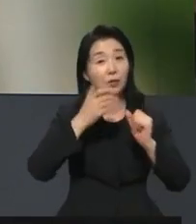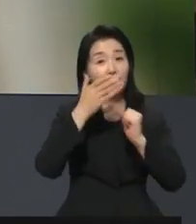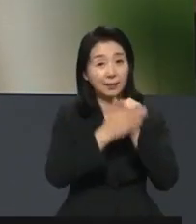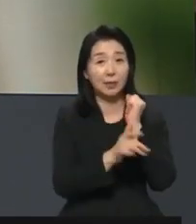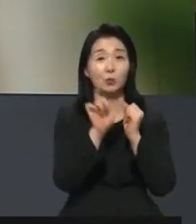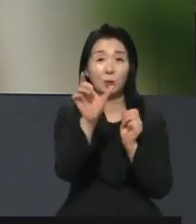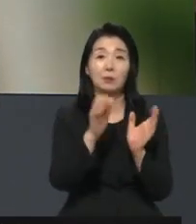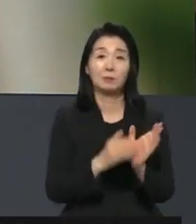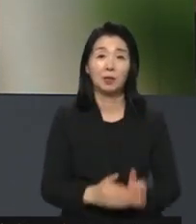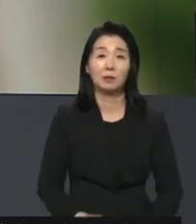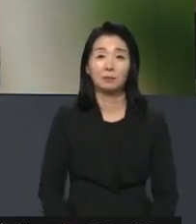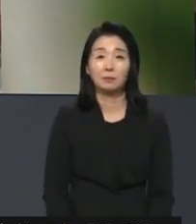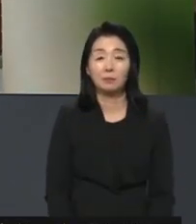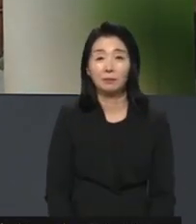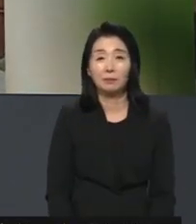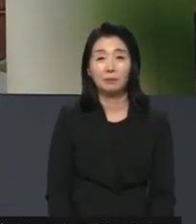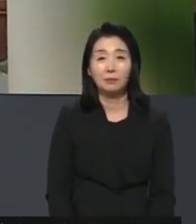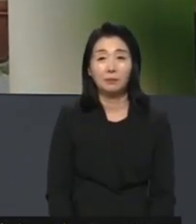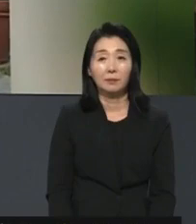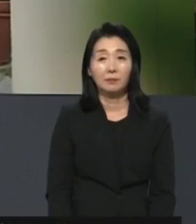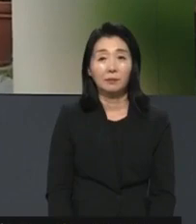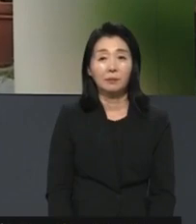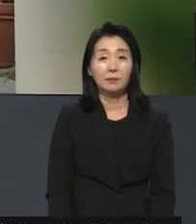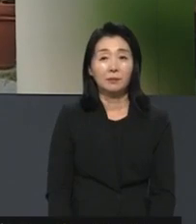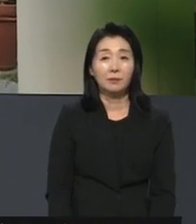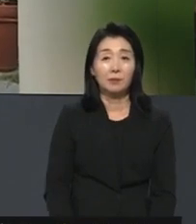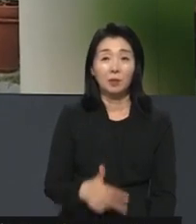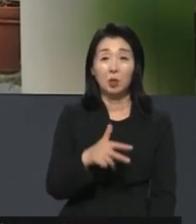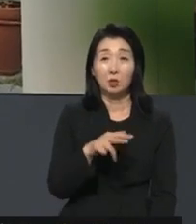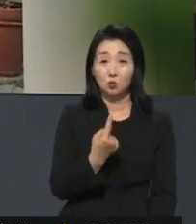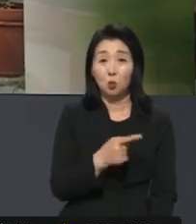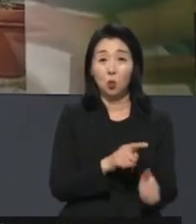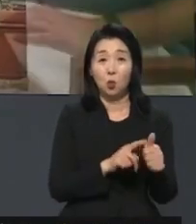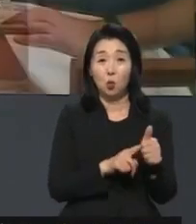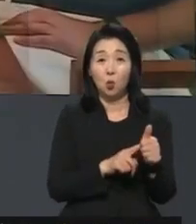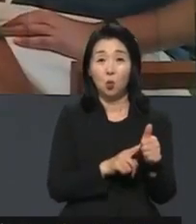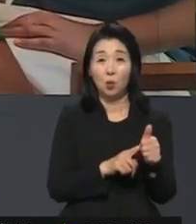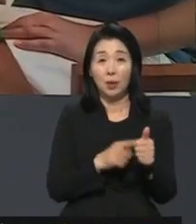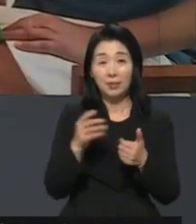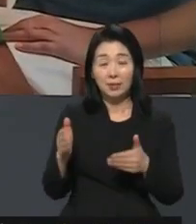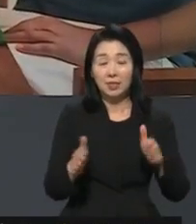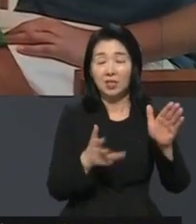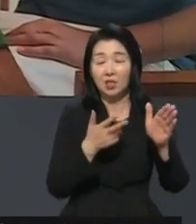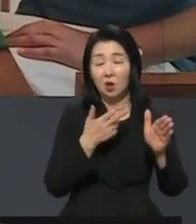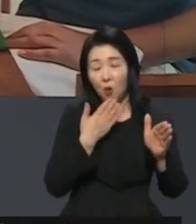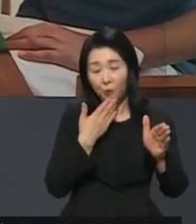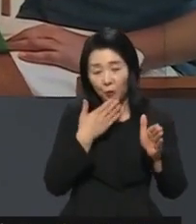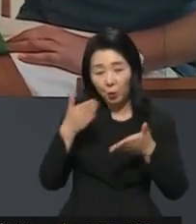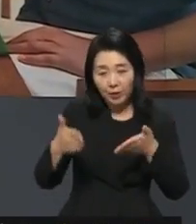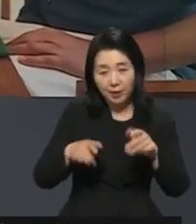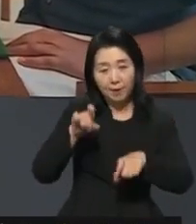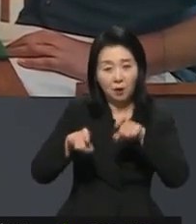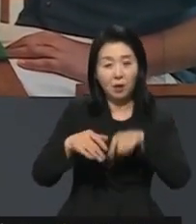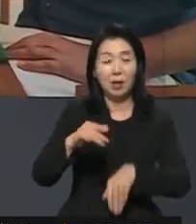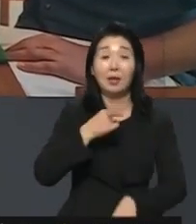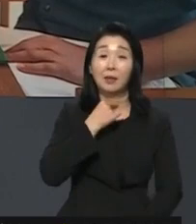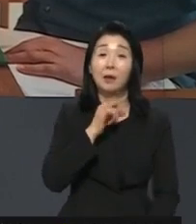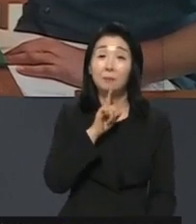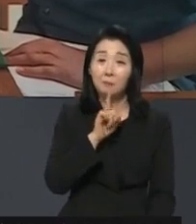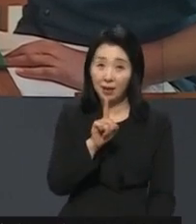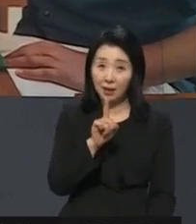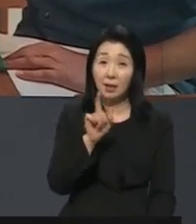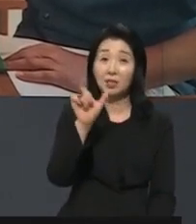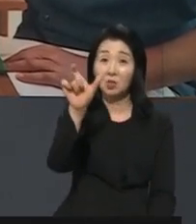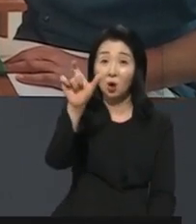사진들도 공개를 여러 가지를 했습니다. 조 전 장관은 여기에 이 길 없는 길을 걸어가겠다라고